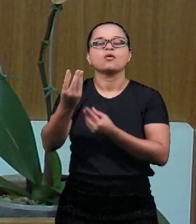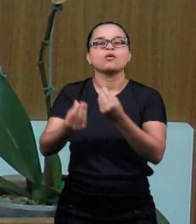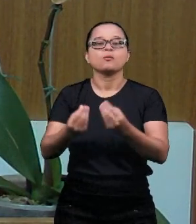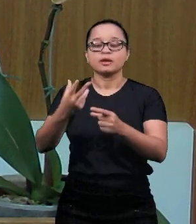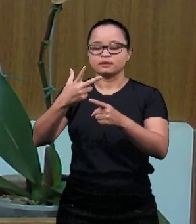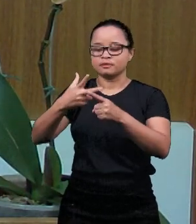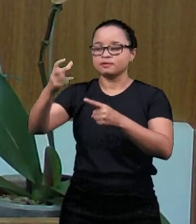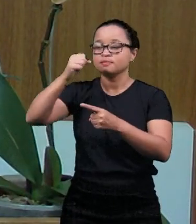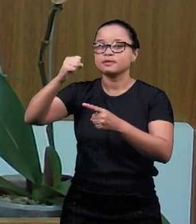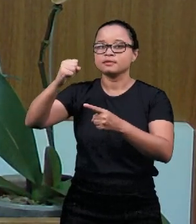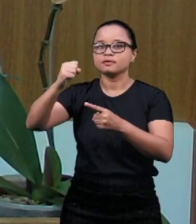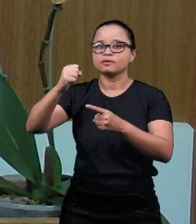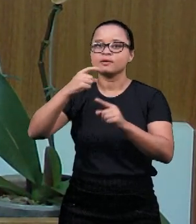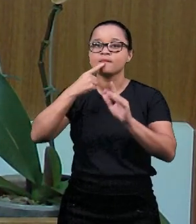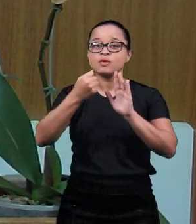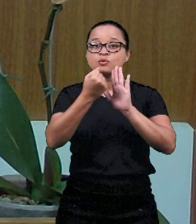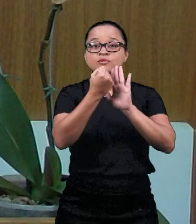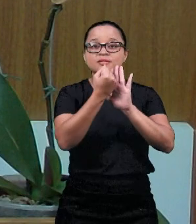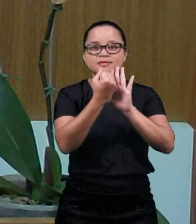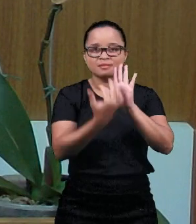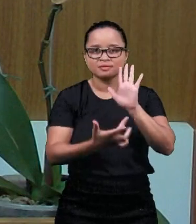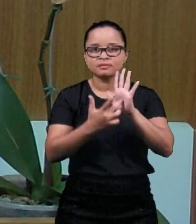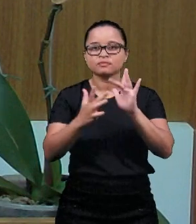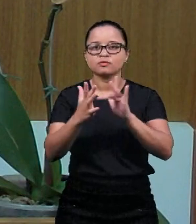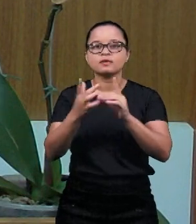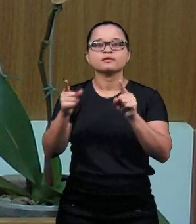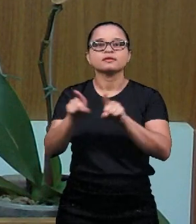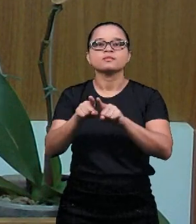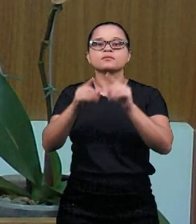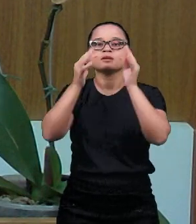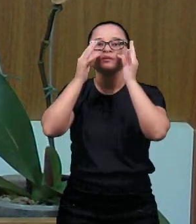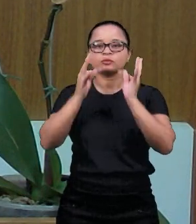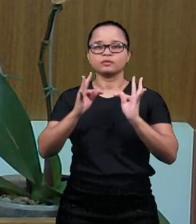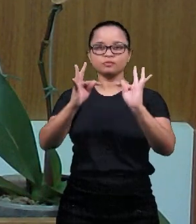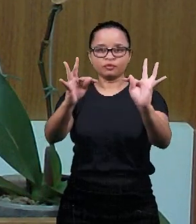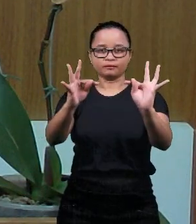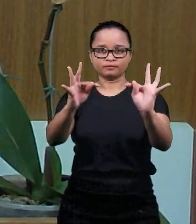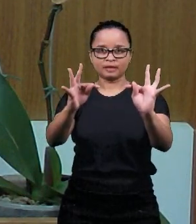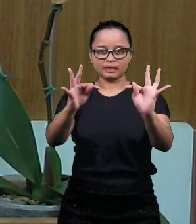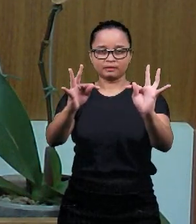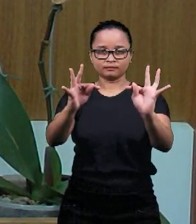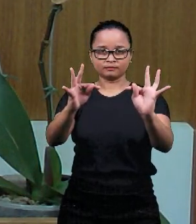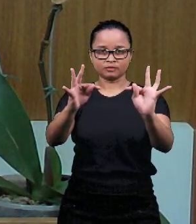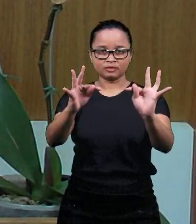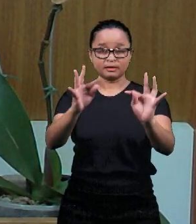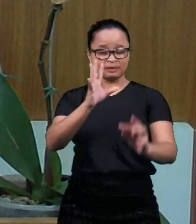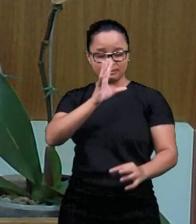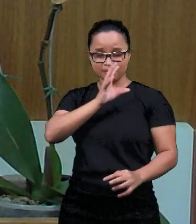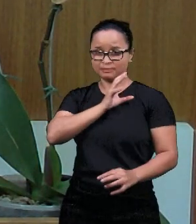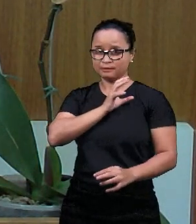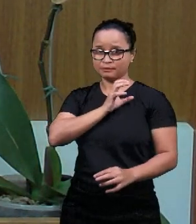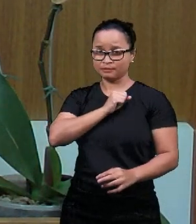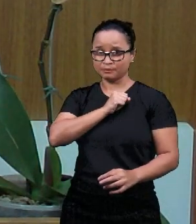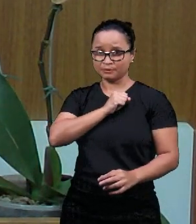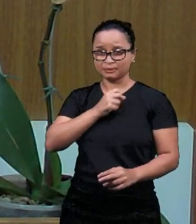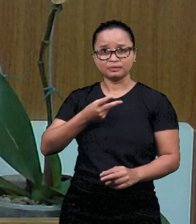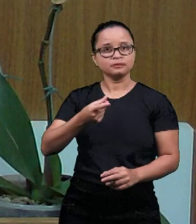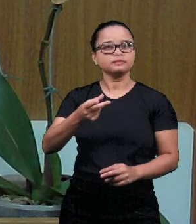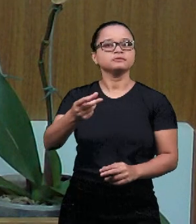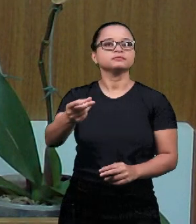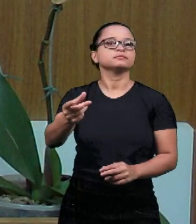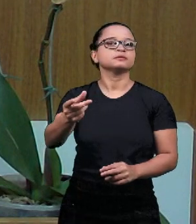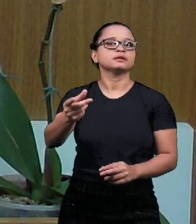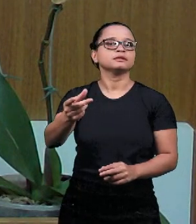aimé leur vie jusqu'à la mort. Nous sommes en train de voir les deux grandes doctrines de ce moment, de ceux qui vont